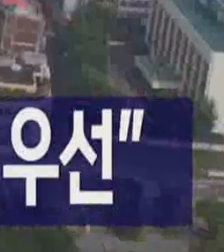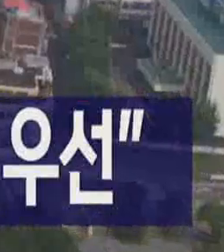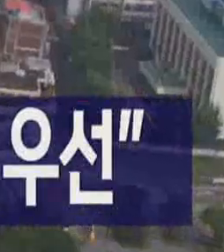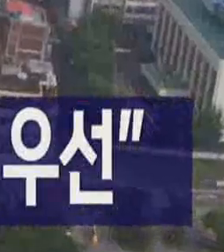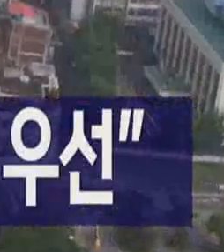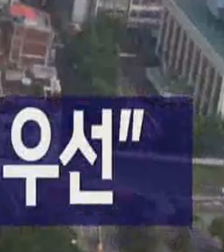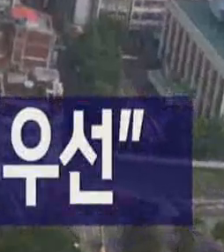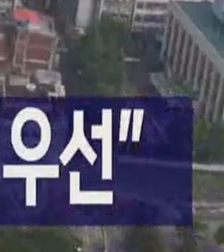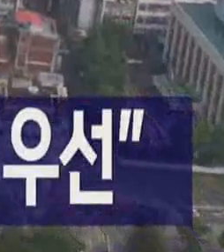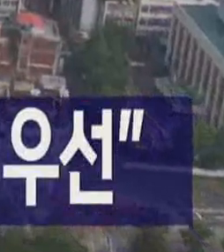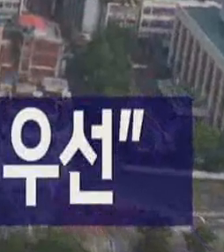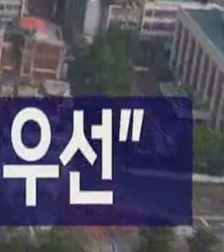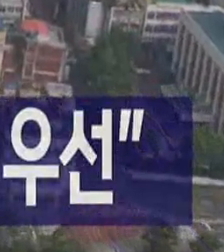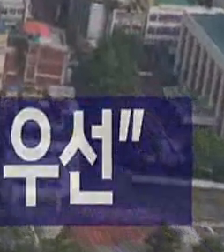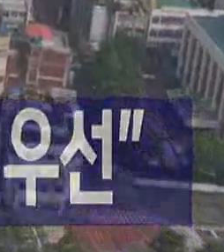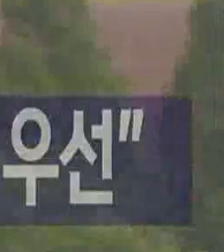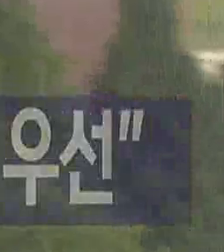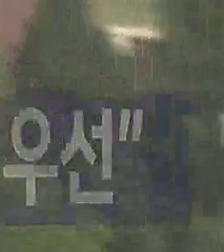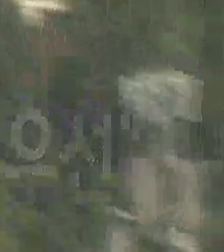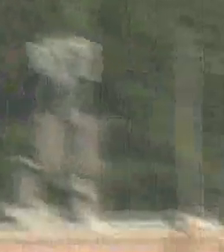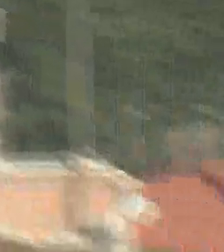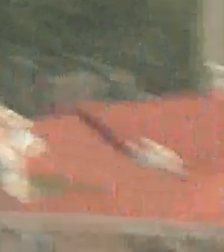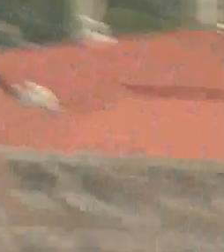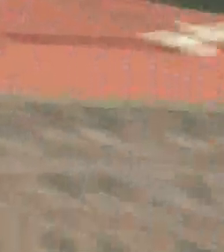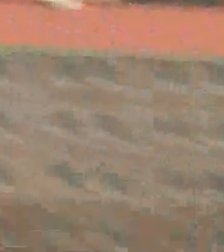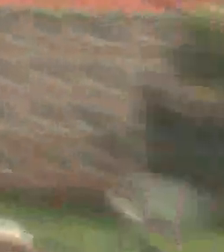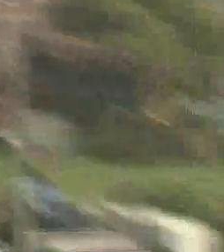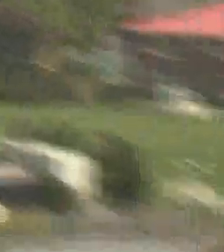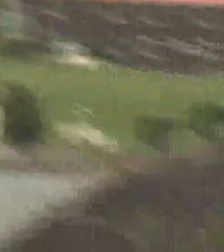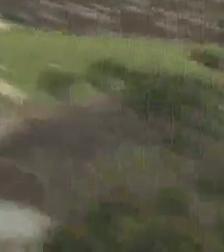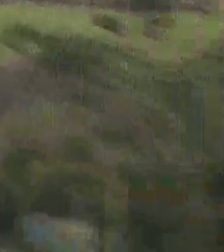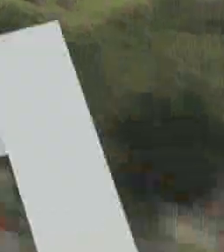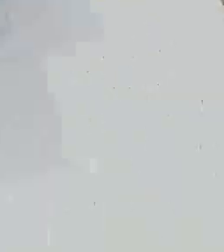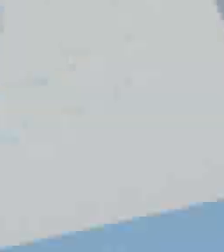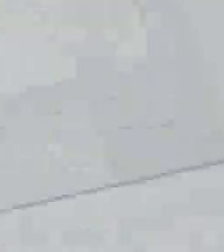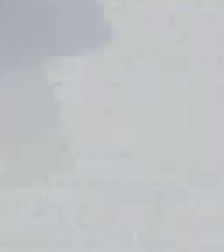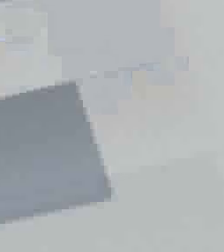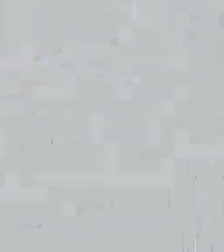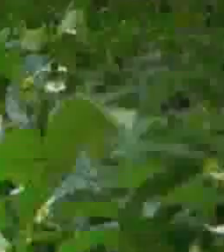현안들이 행정통합의 후순위로 밀려서는 안 된다는 주장도 제기했습니다.